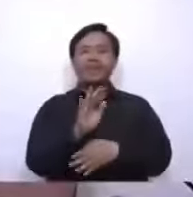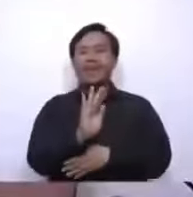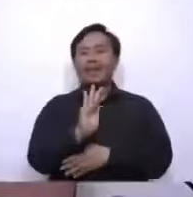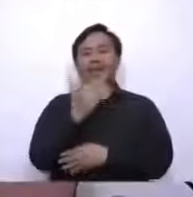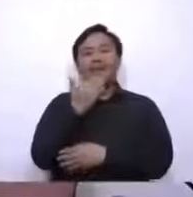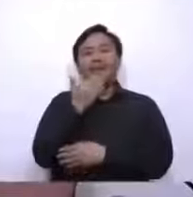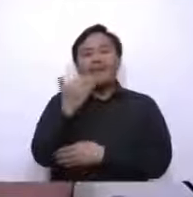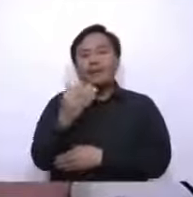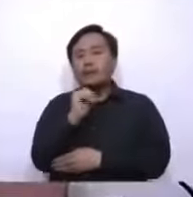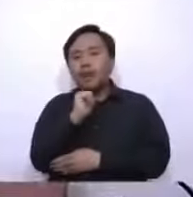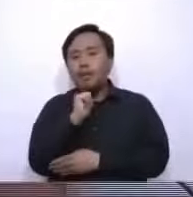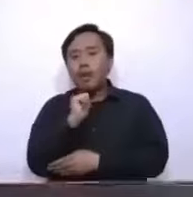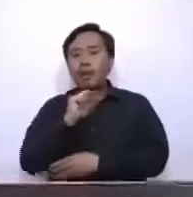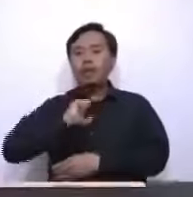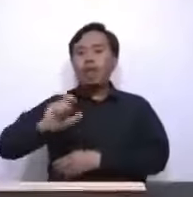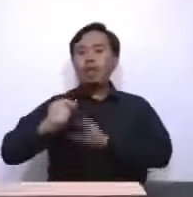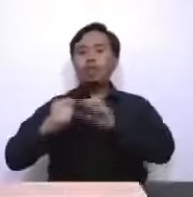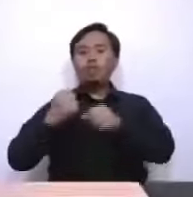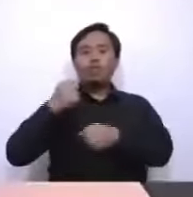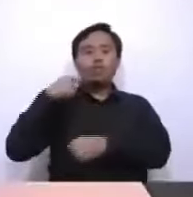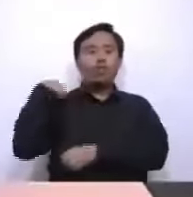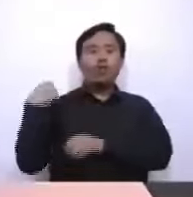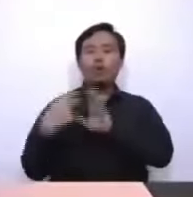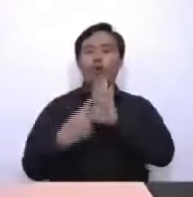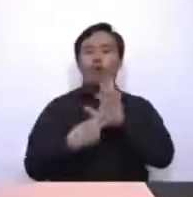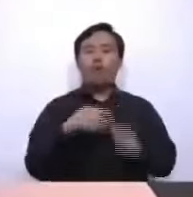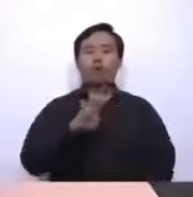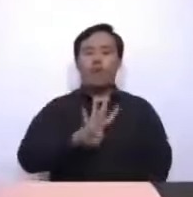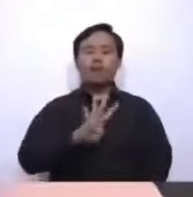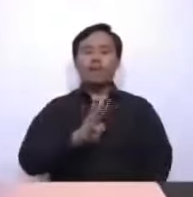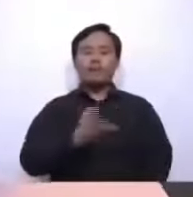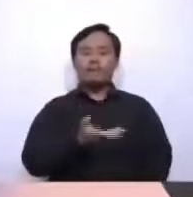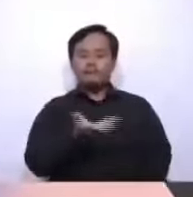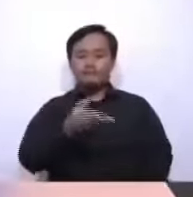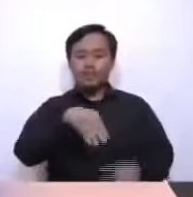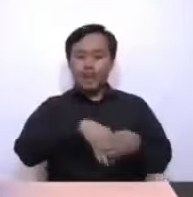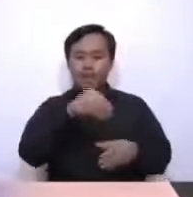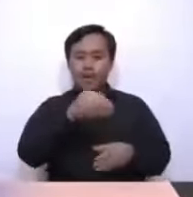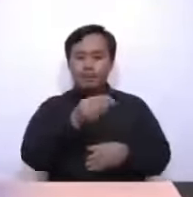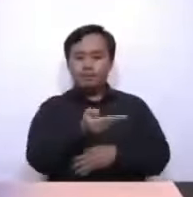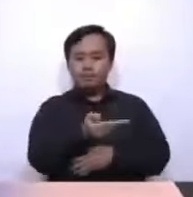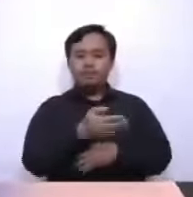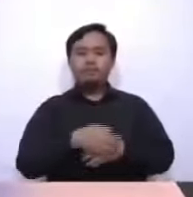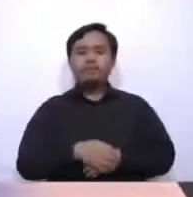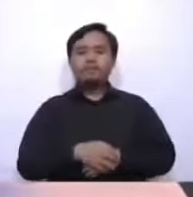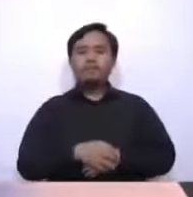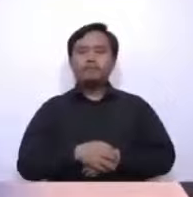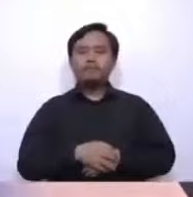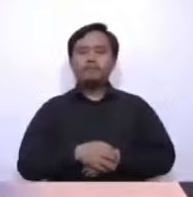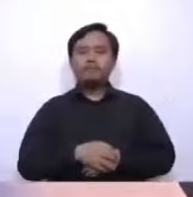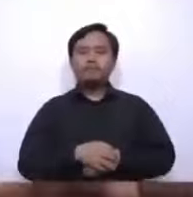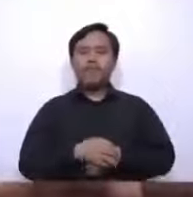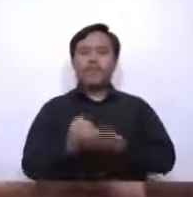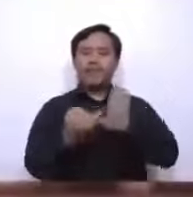bertanya kepada Cagub nomor urut 4. Silakan diambil dan